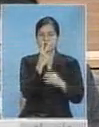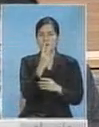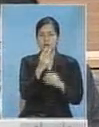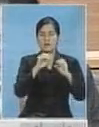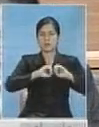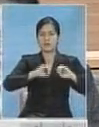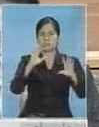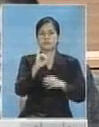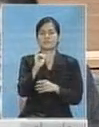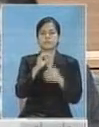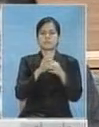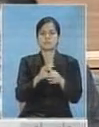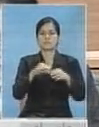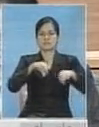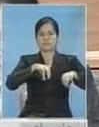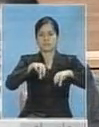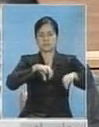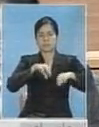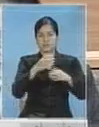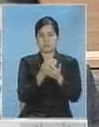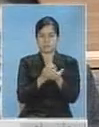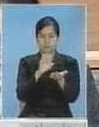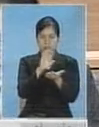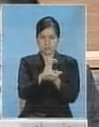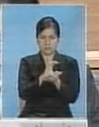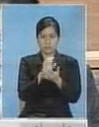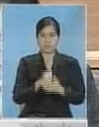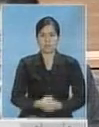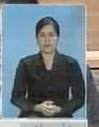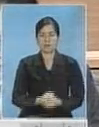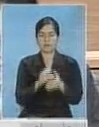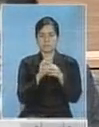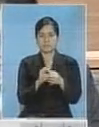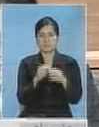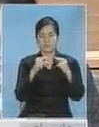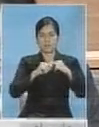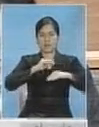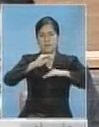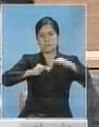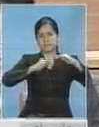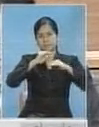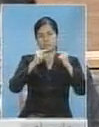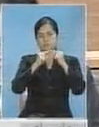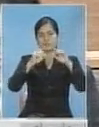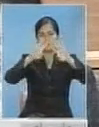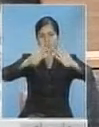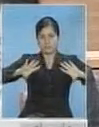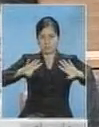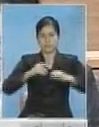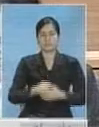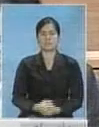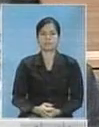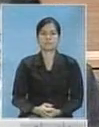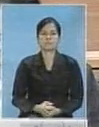การจัดงบประมาณในเรื่องที่จะนำไปสู่ในเรื่องของอาเซียนได้นะครับแล้วโดยเฉพาะอย่างยิ่